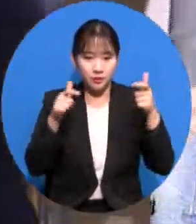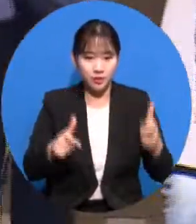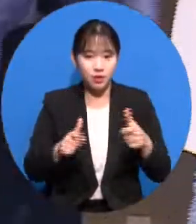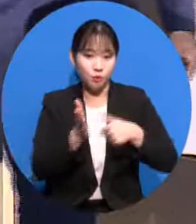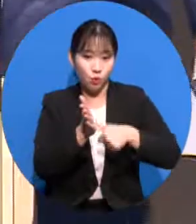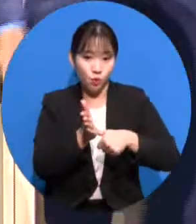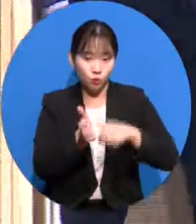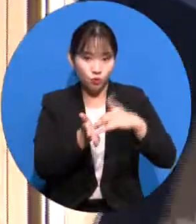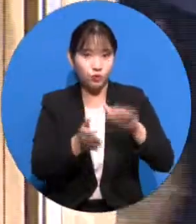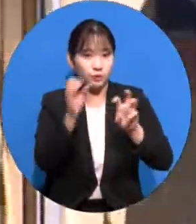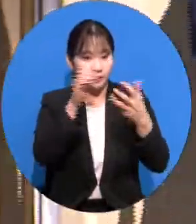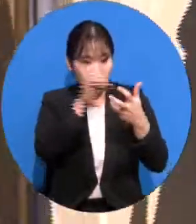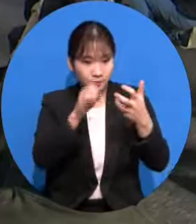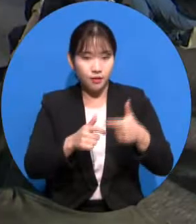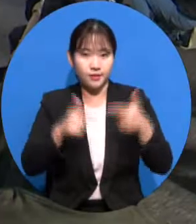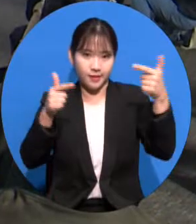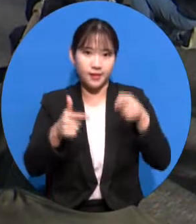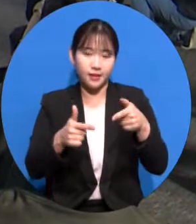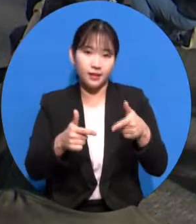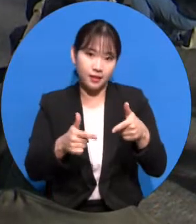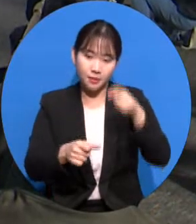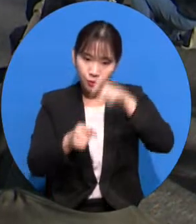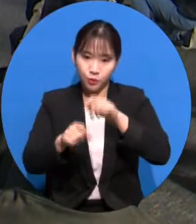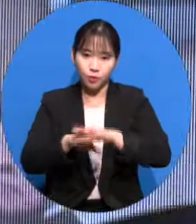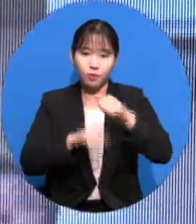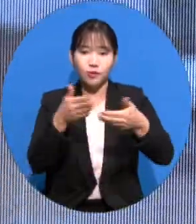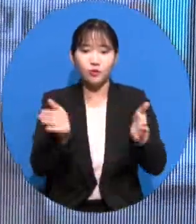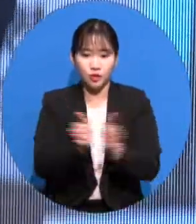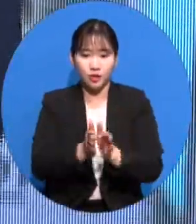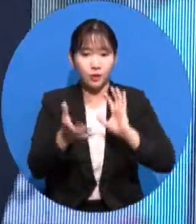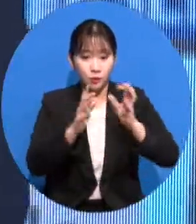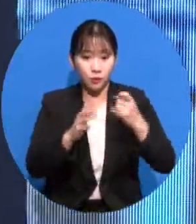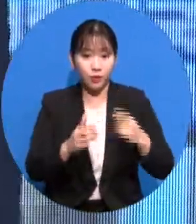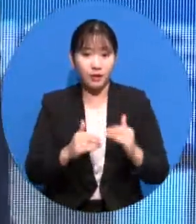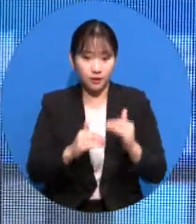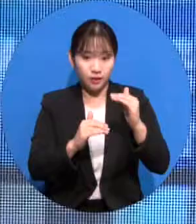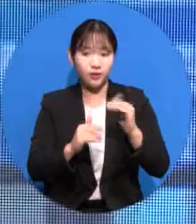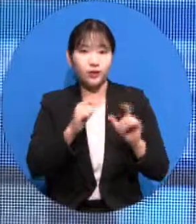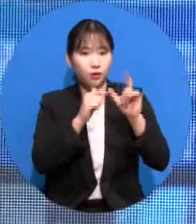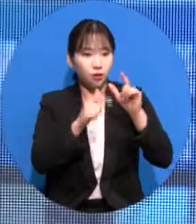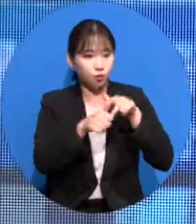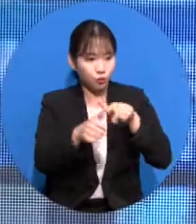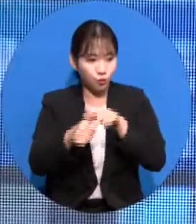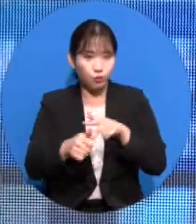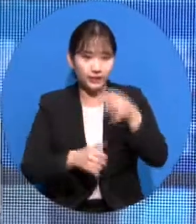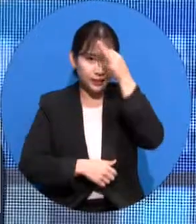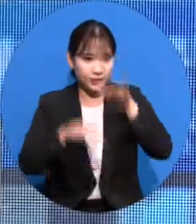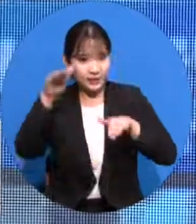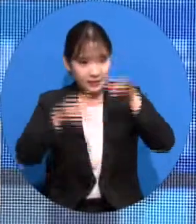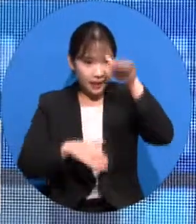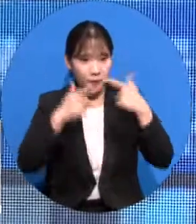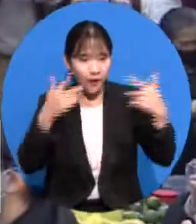득표율을 80%까지 끌어올리는 것을 목표로 잡은 민주당은 토론회가 진행될수록 후보 간 역량 차이가 더욱